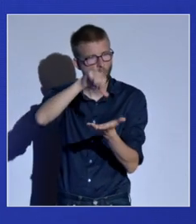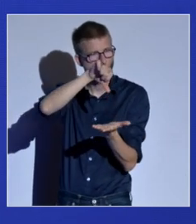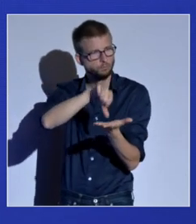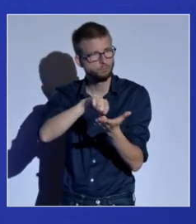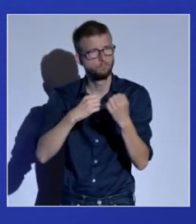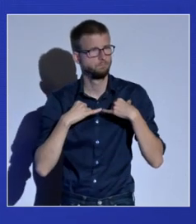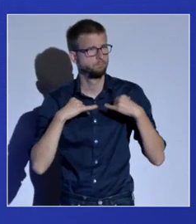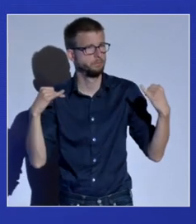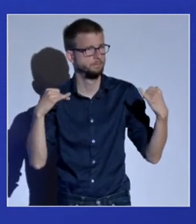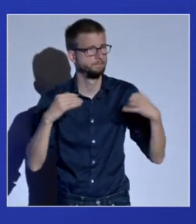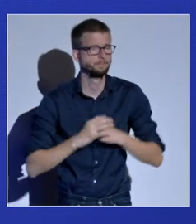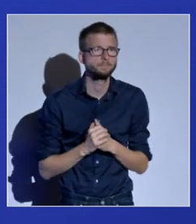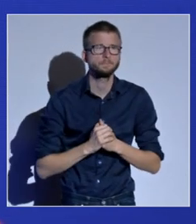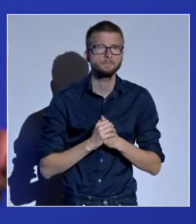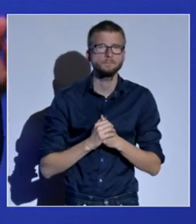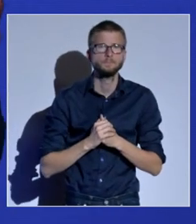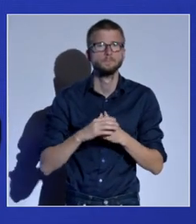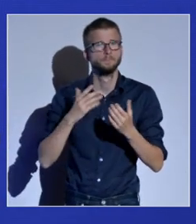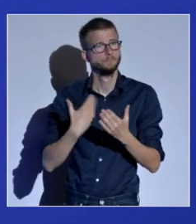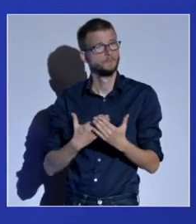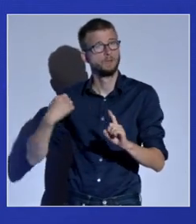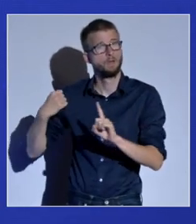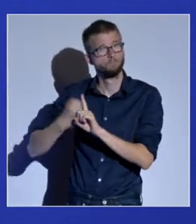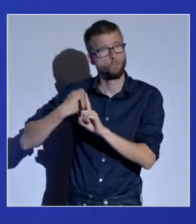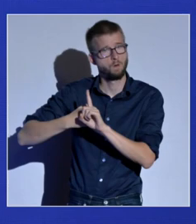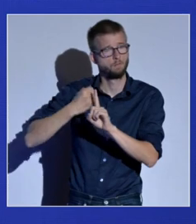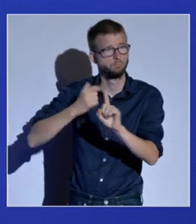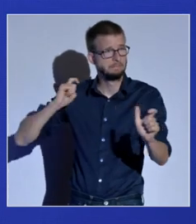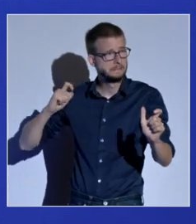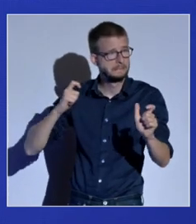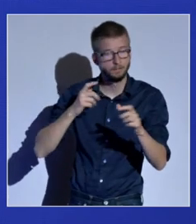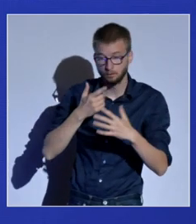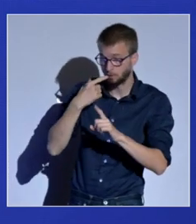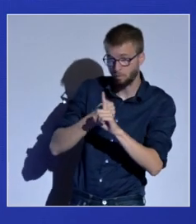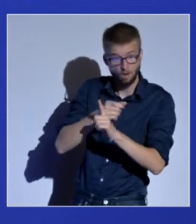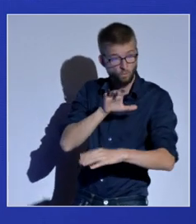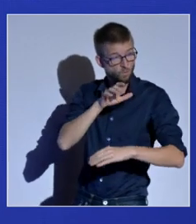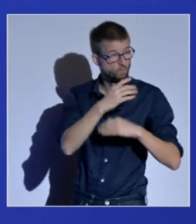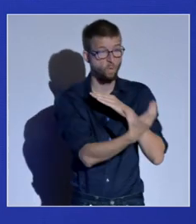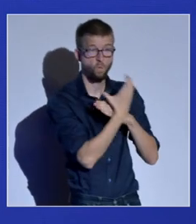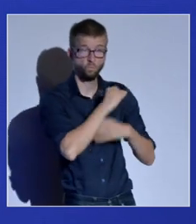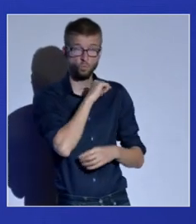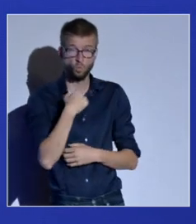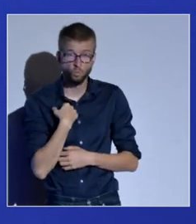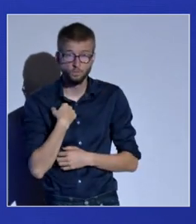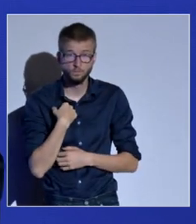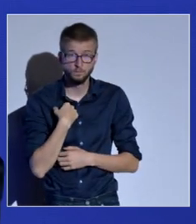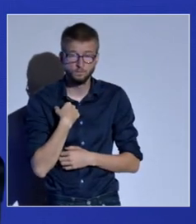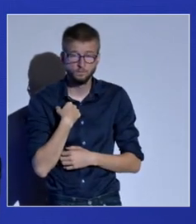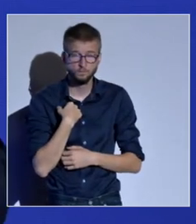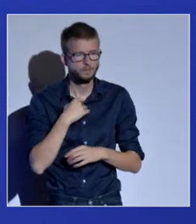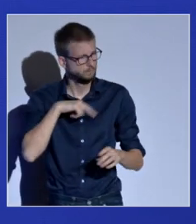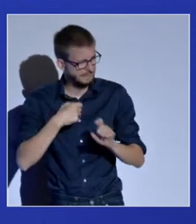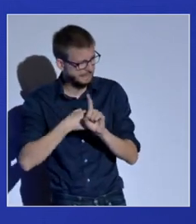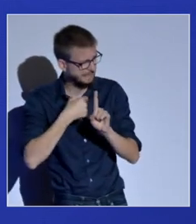combat qui a été mené contre nous, et par nous. Et au bout du